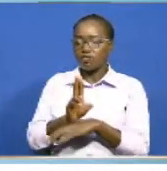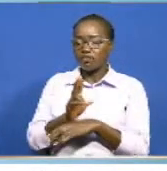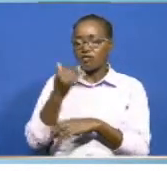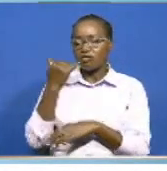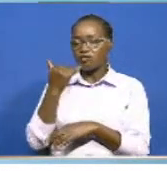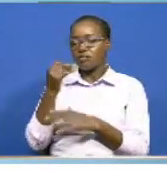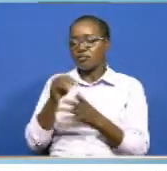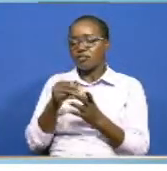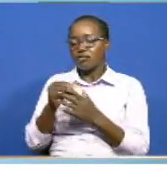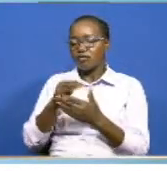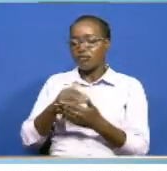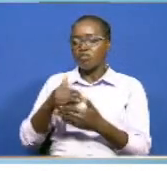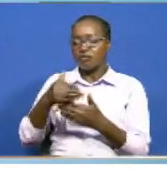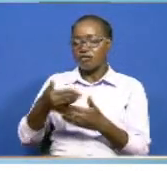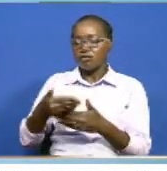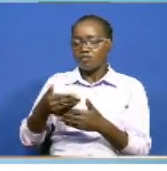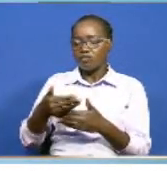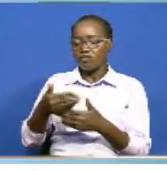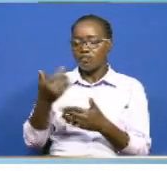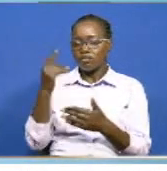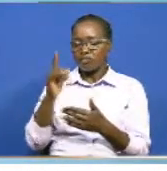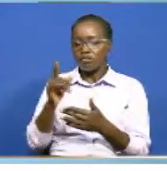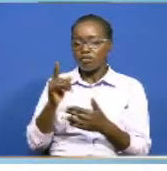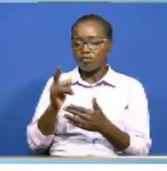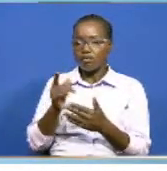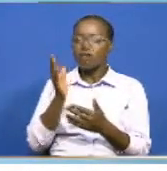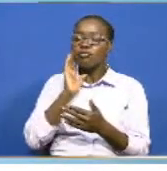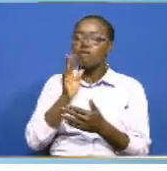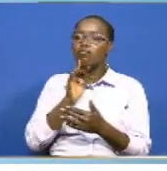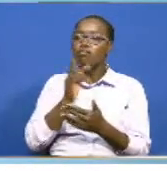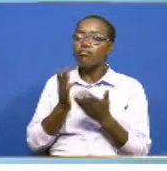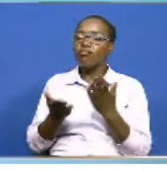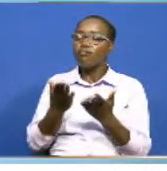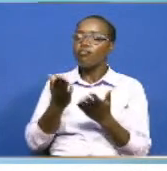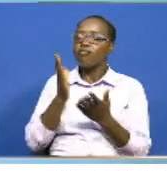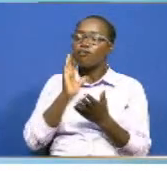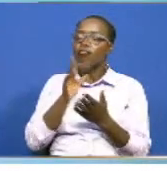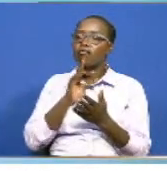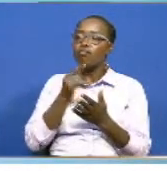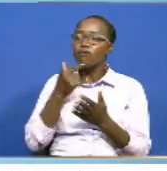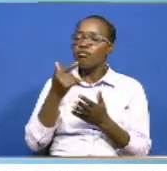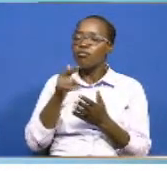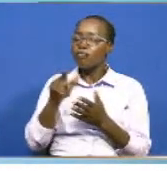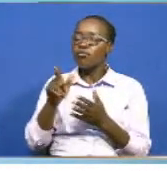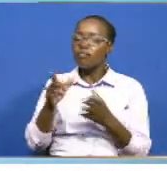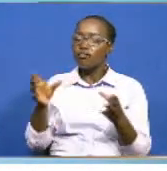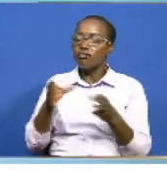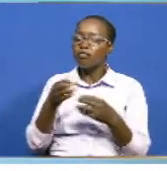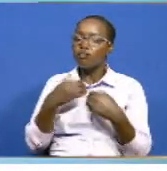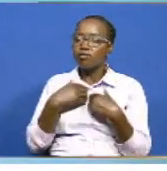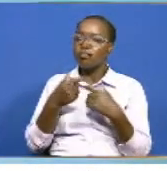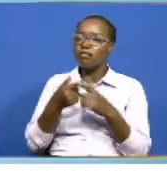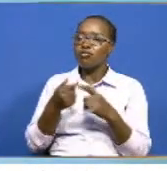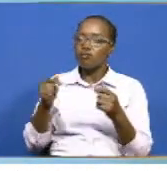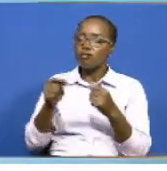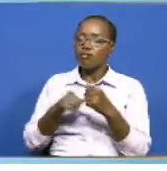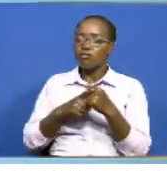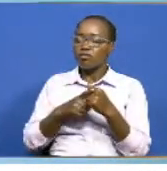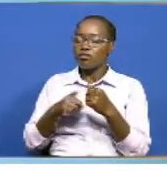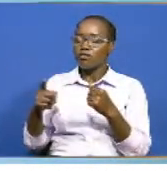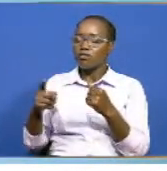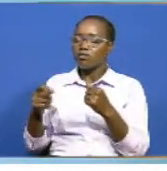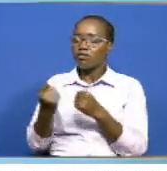ama tarakilishi za wazazi. Ili labda mzazi amesema uko na darasa kuanzia saa 6 mpaka saa 11,